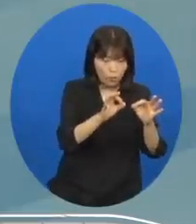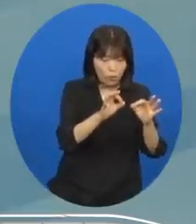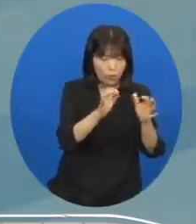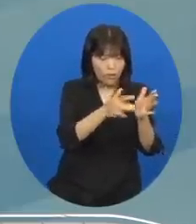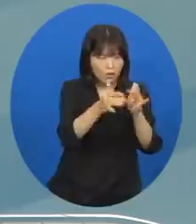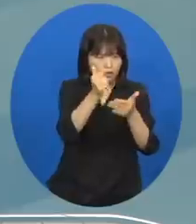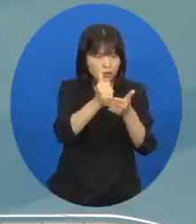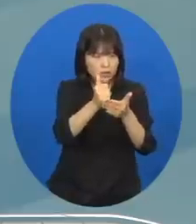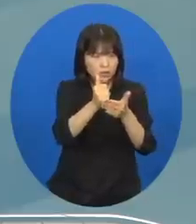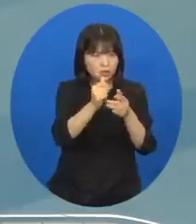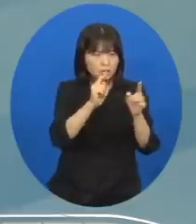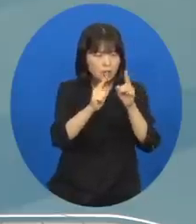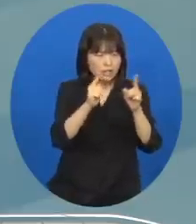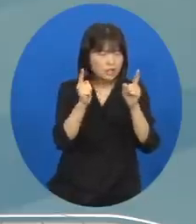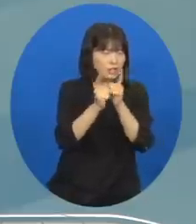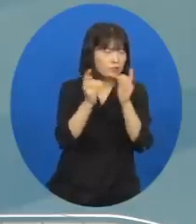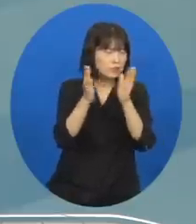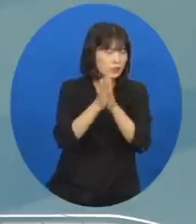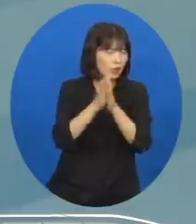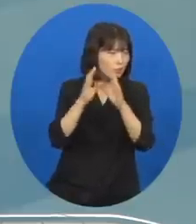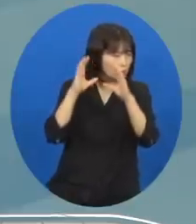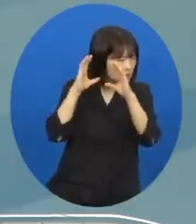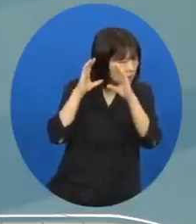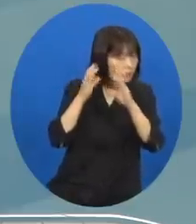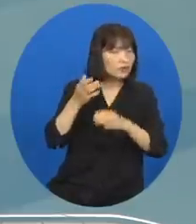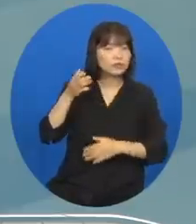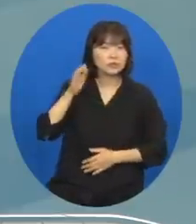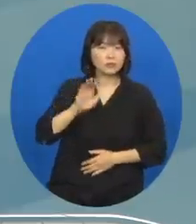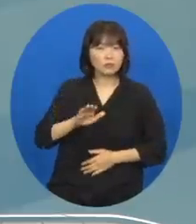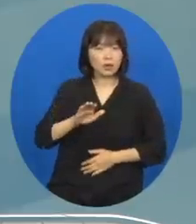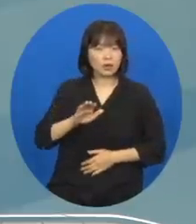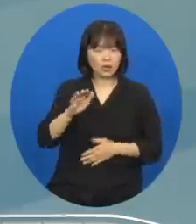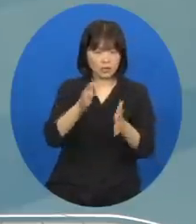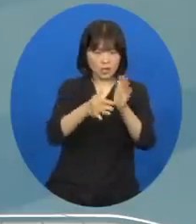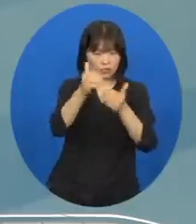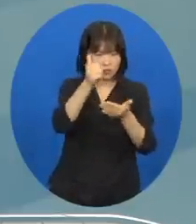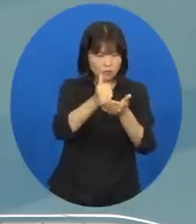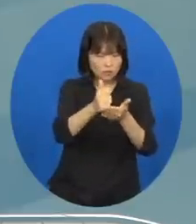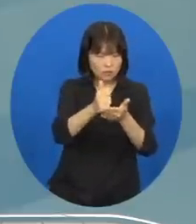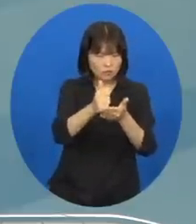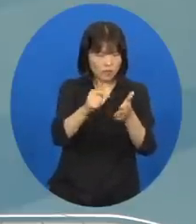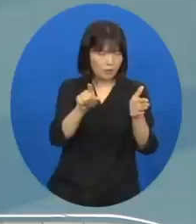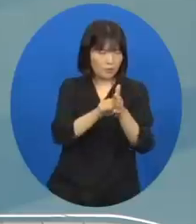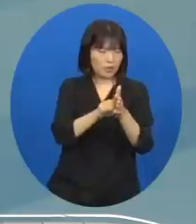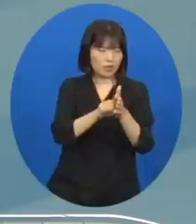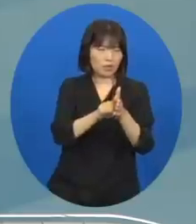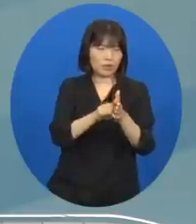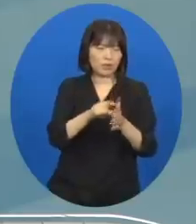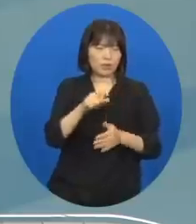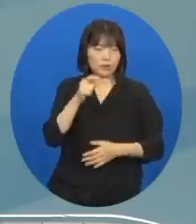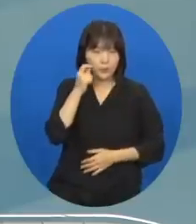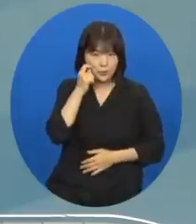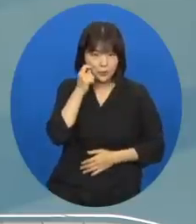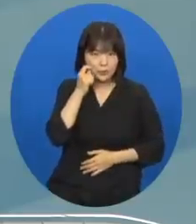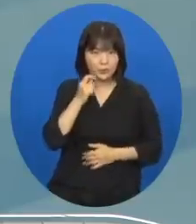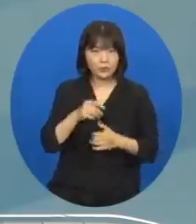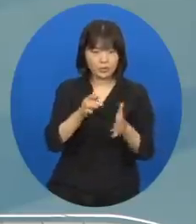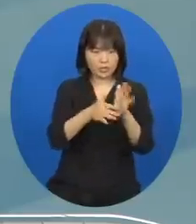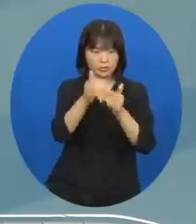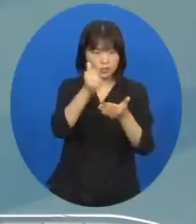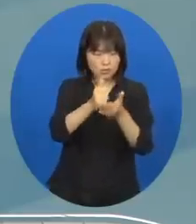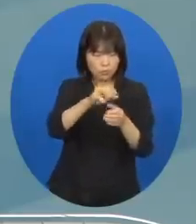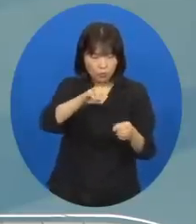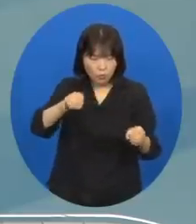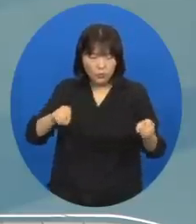하시는 말씀을 귀로 직접 들으면서도 전혀 예수님을 믿지 못했고 예수님을 오히려